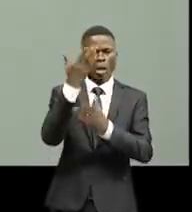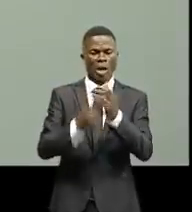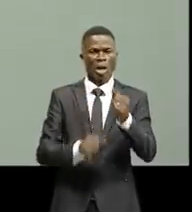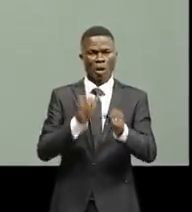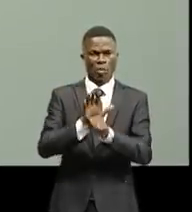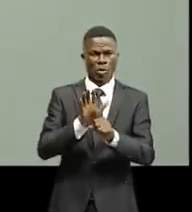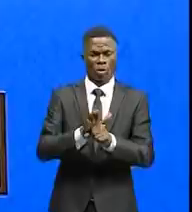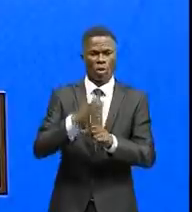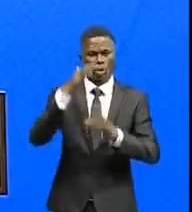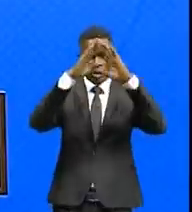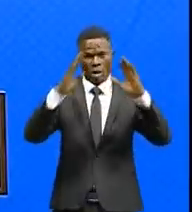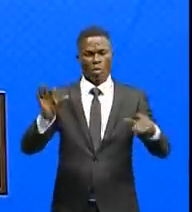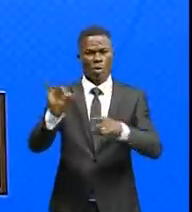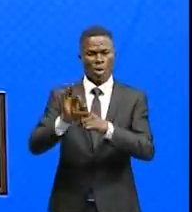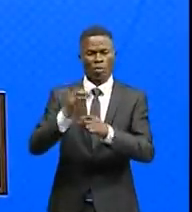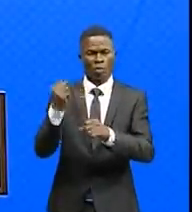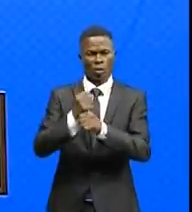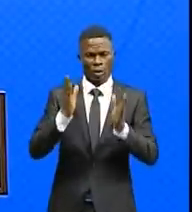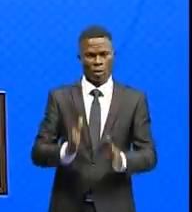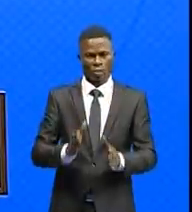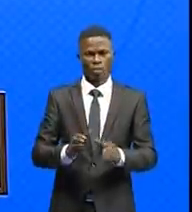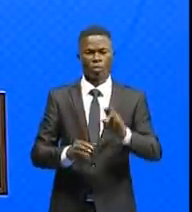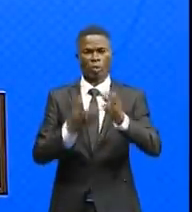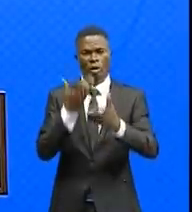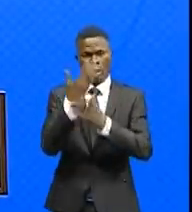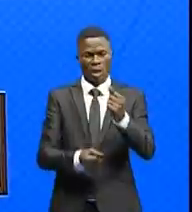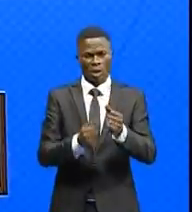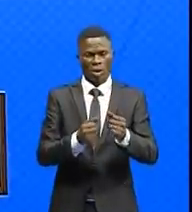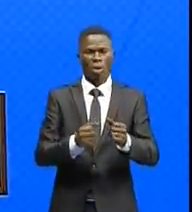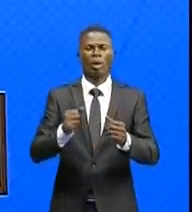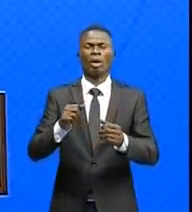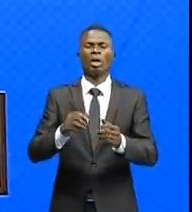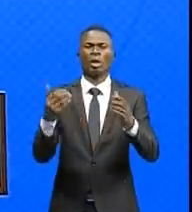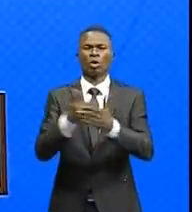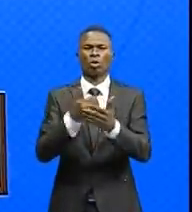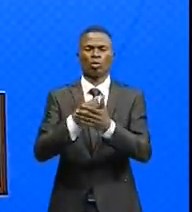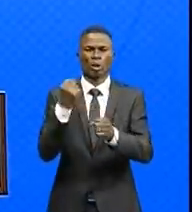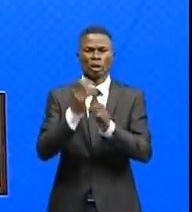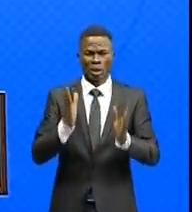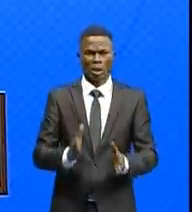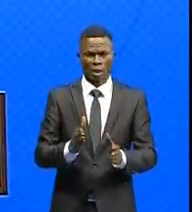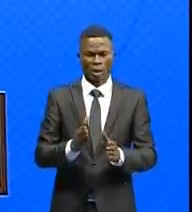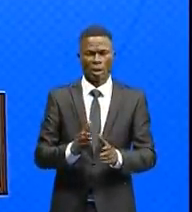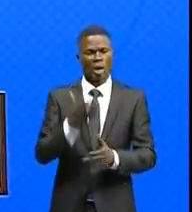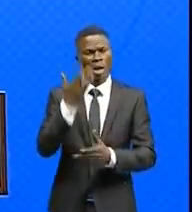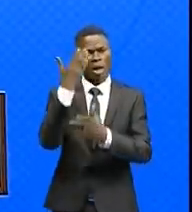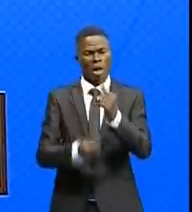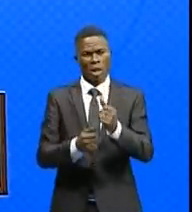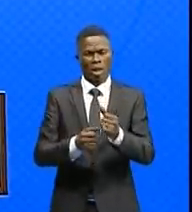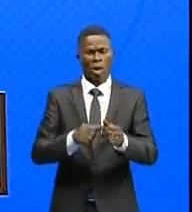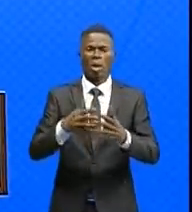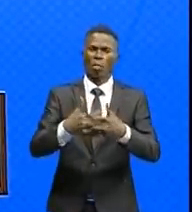quasi totale d'infrastructures de la formation professionnelle, le manque de mécanisation de nouvelles unités, l'inexistence des